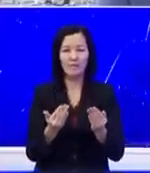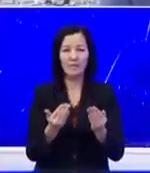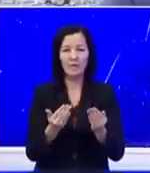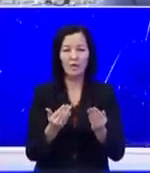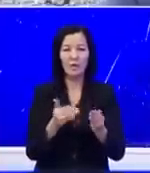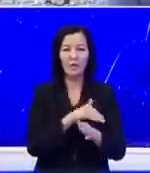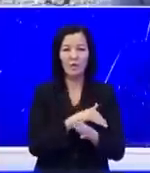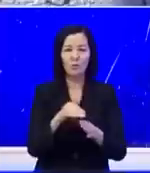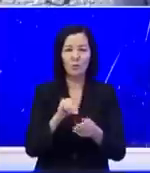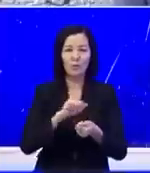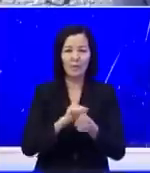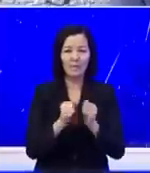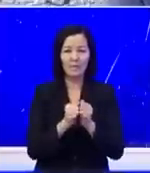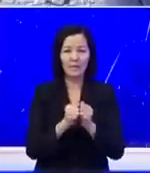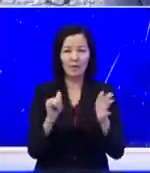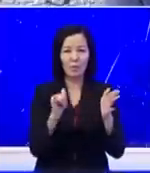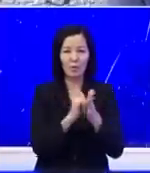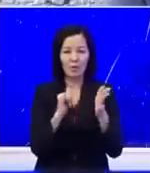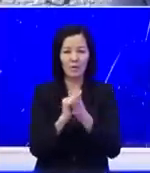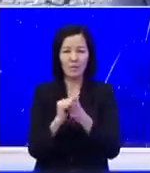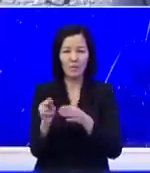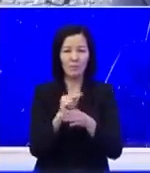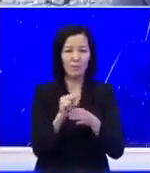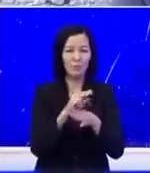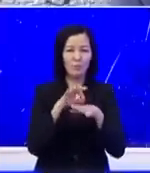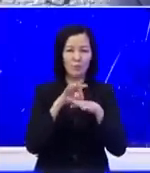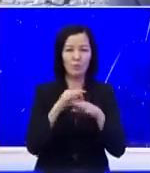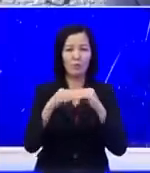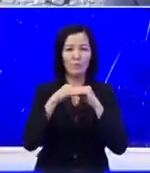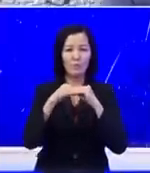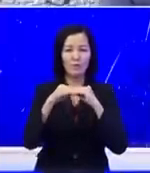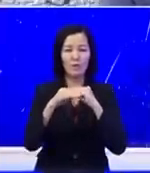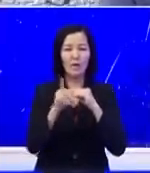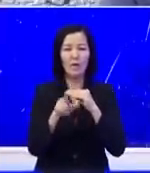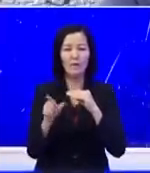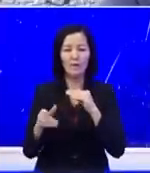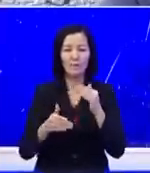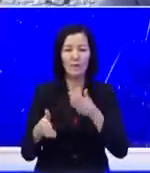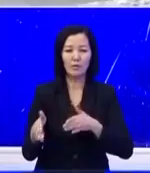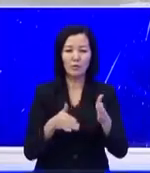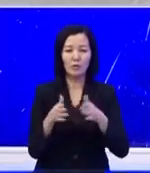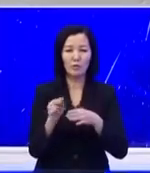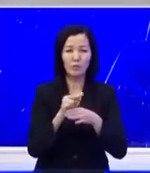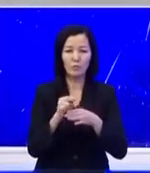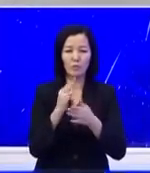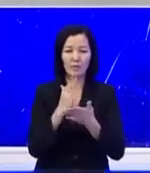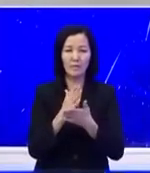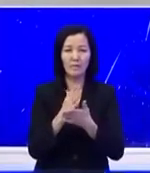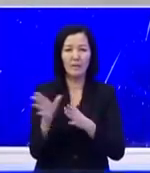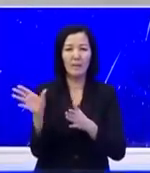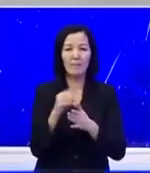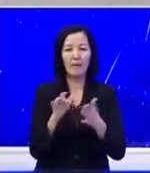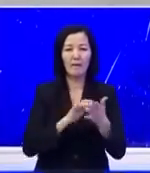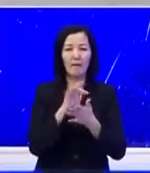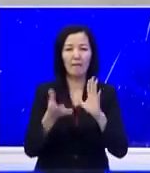жиектерінде тастарды орналасу жұмыстар және тротуар жол жүргіншілерге арналған жол жасалып жатыр. Бүкіл қала бойынша